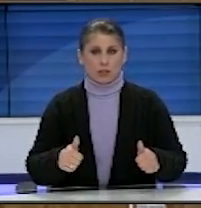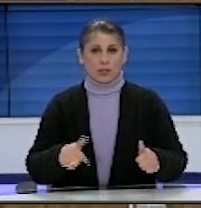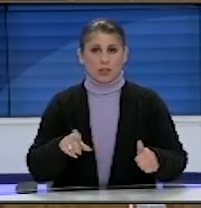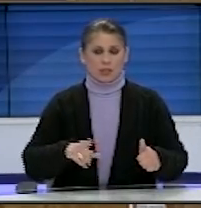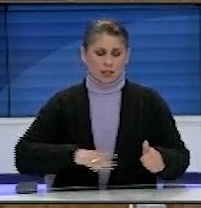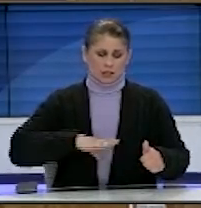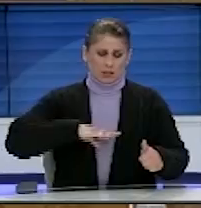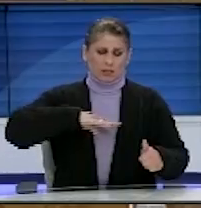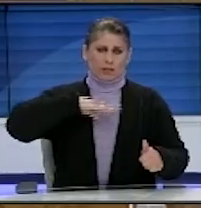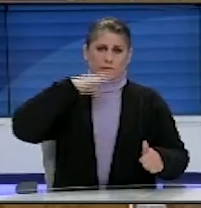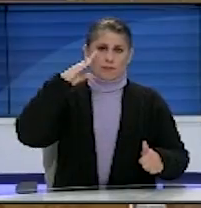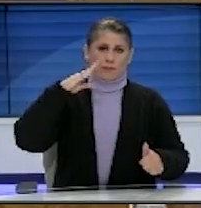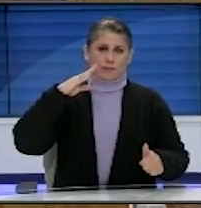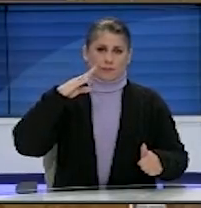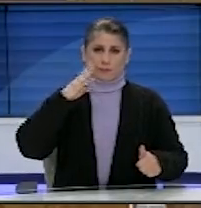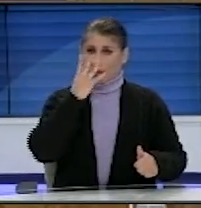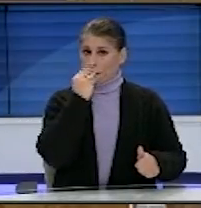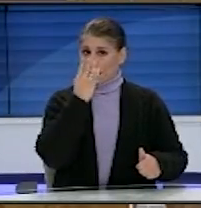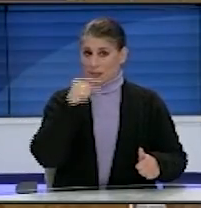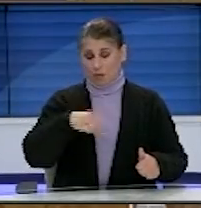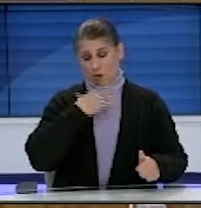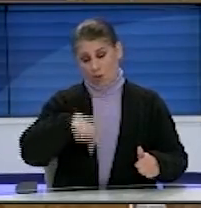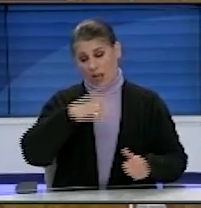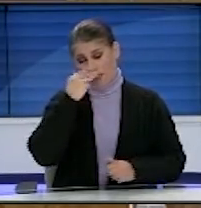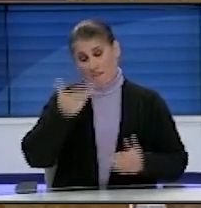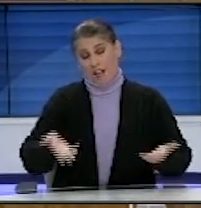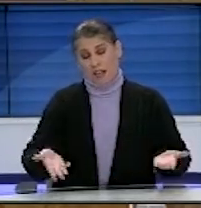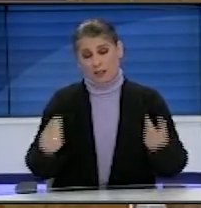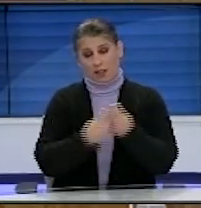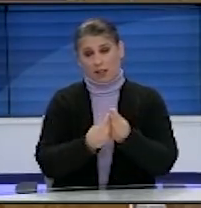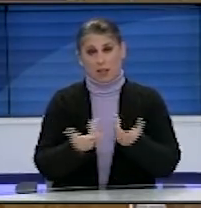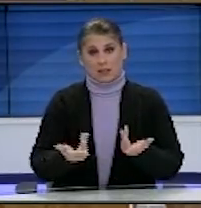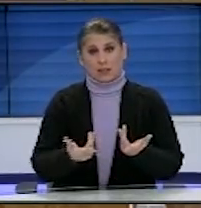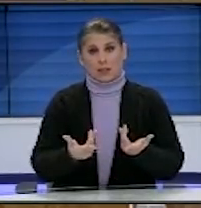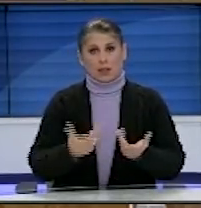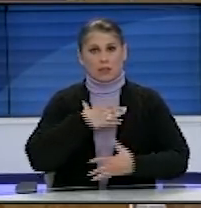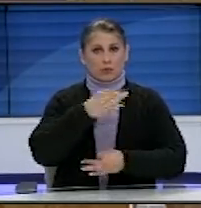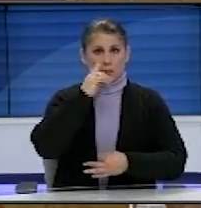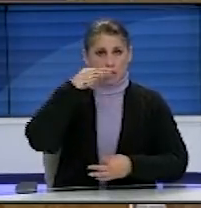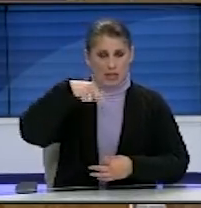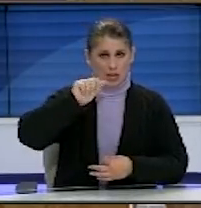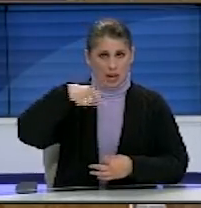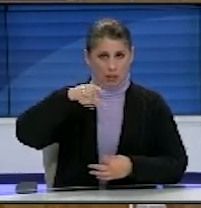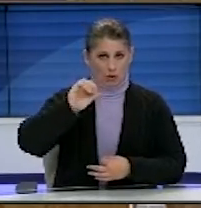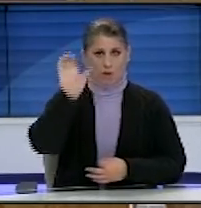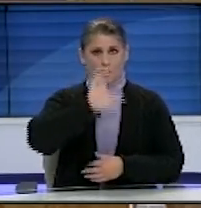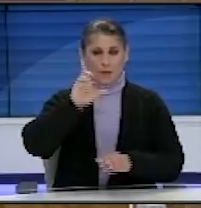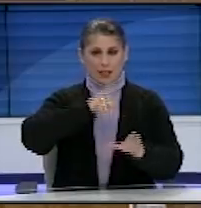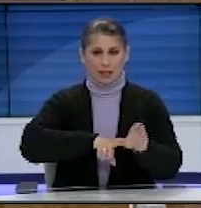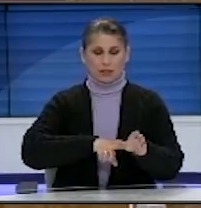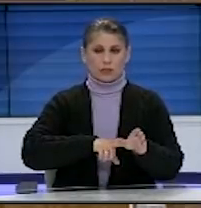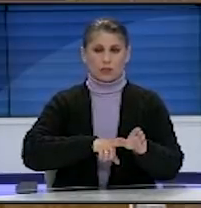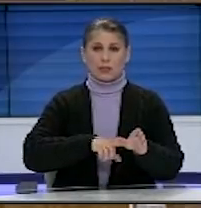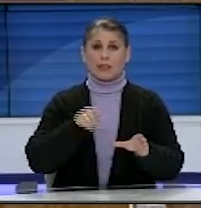όλο αγανάκτηση, μασκαραμένη και όλα λόγω των ημερών, από εκπροσώπους του ΝΑΤΟ, τον ΗΠΑ, της Ευρωπαϊκής